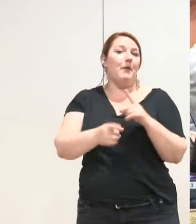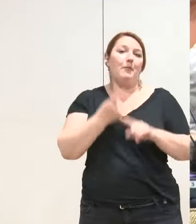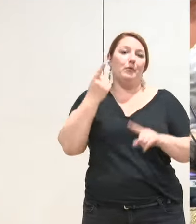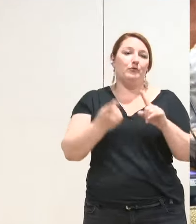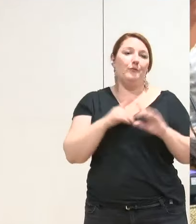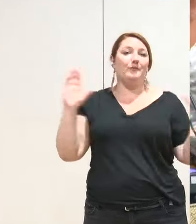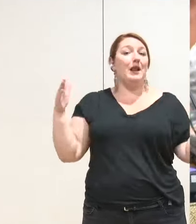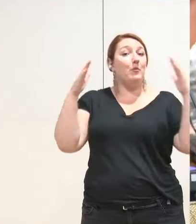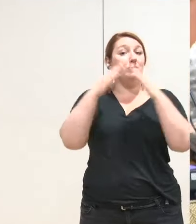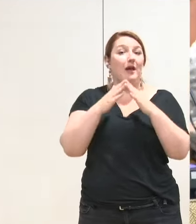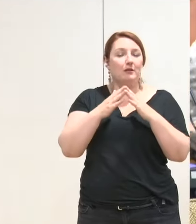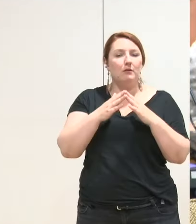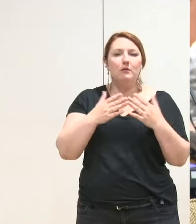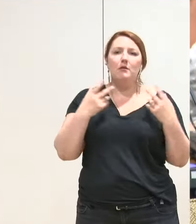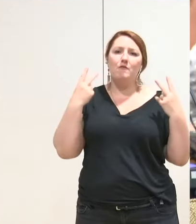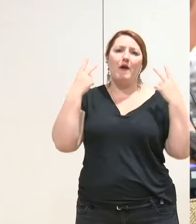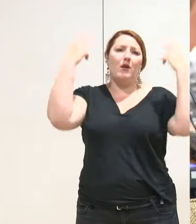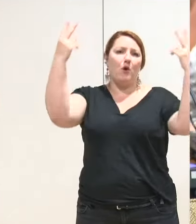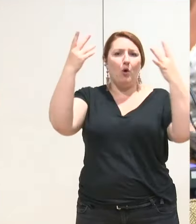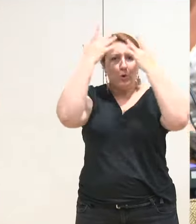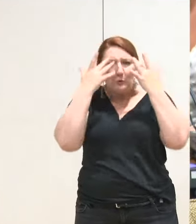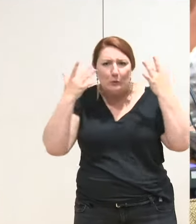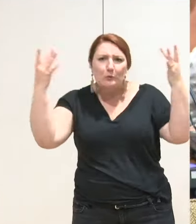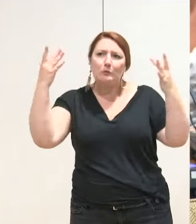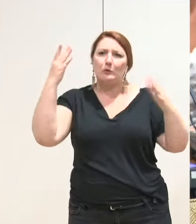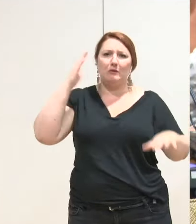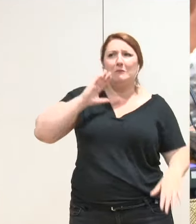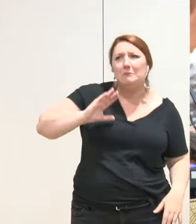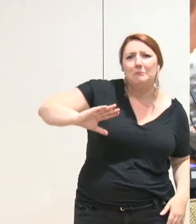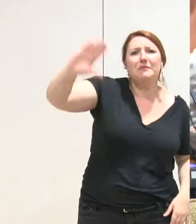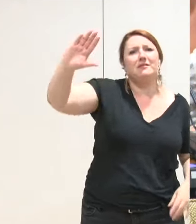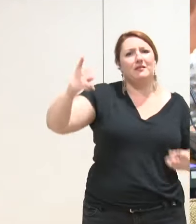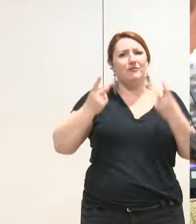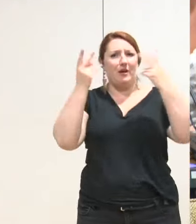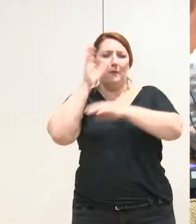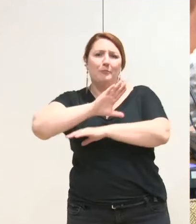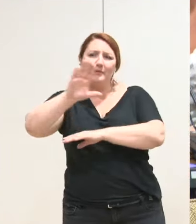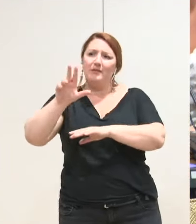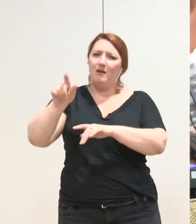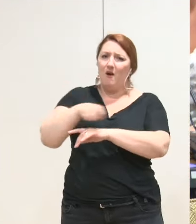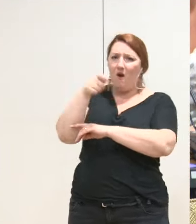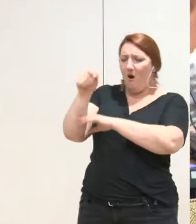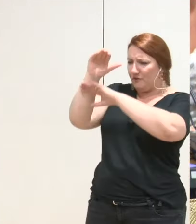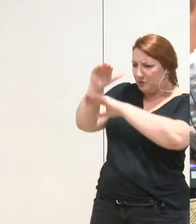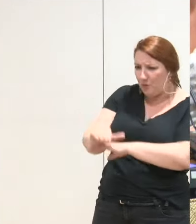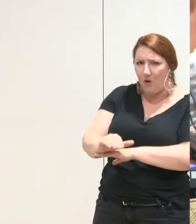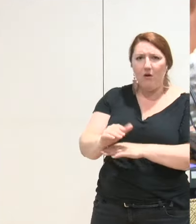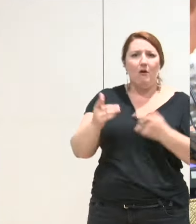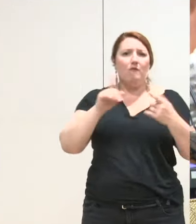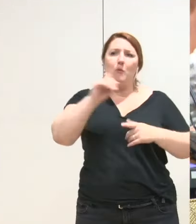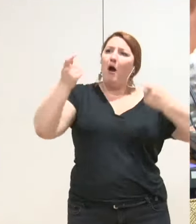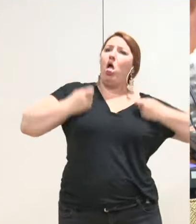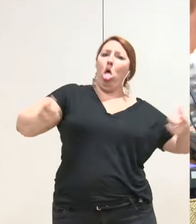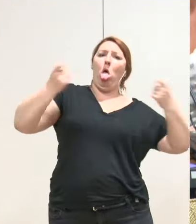enjeu fort qui génère une culture et des valeurs propres respect de l'environnement sobriité dans l'utilisation des ressources s vecteur de lien